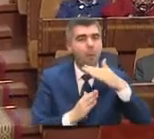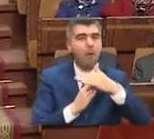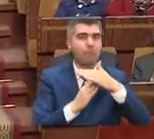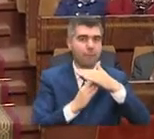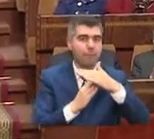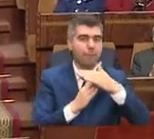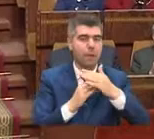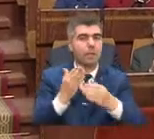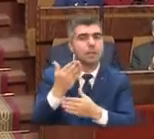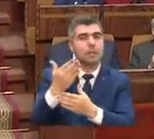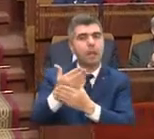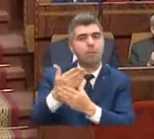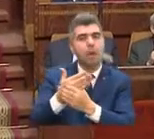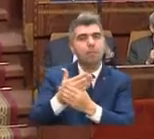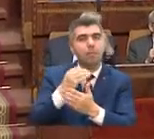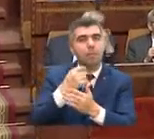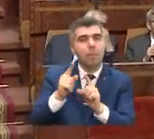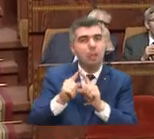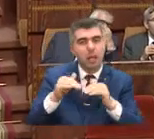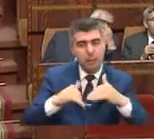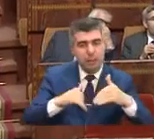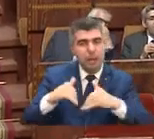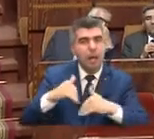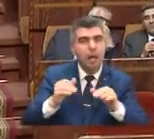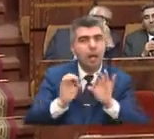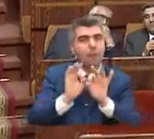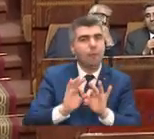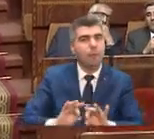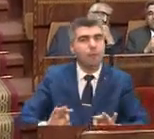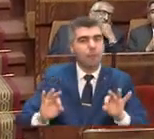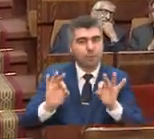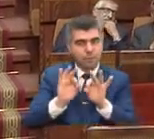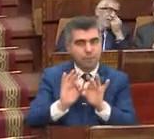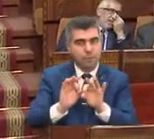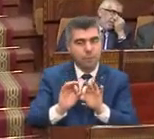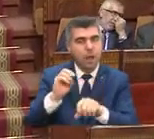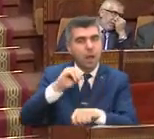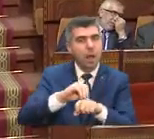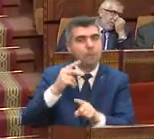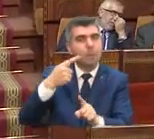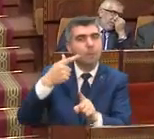بسبب الهشاشة ديال البنيات التحتية. بالإضافة السيد الوزير،